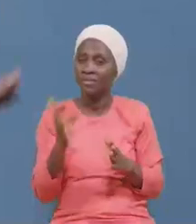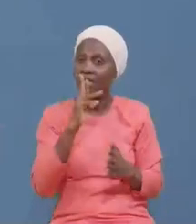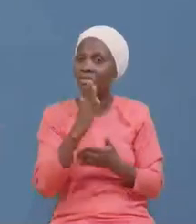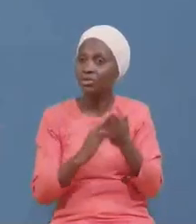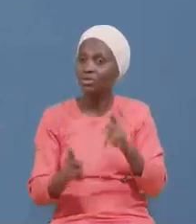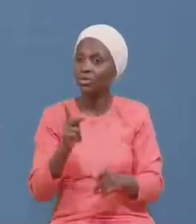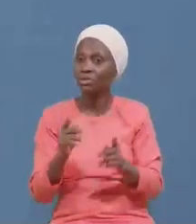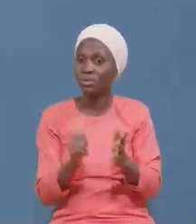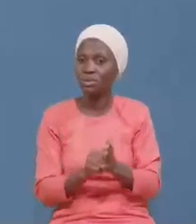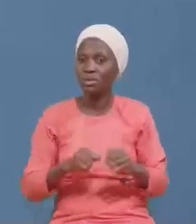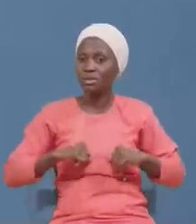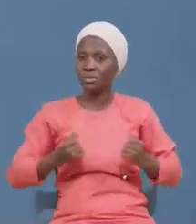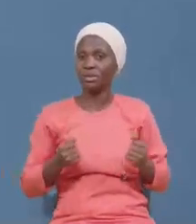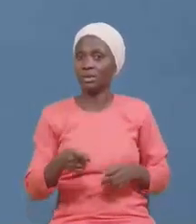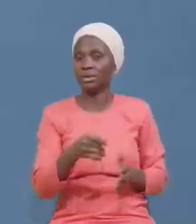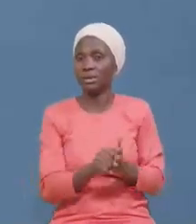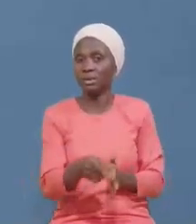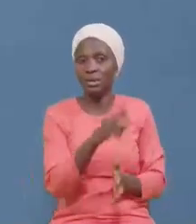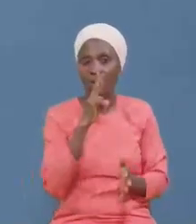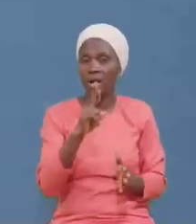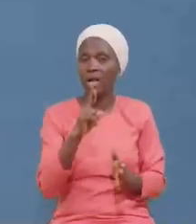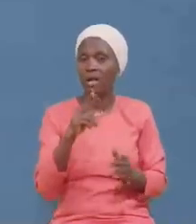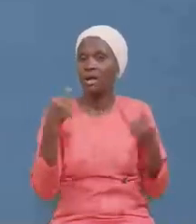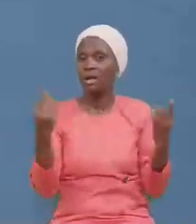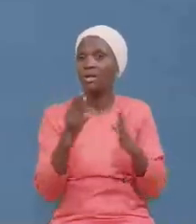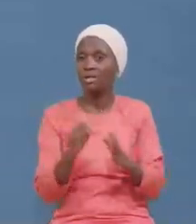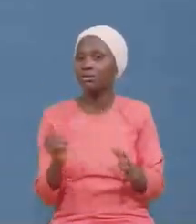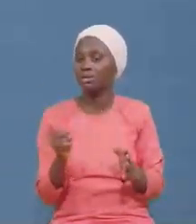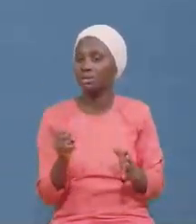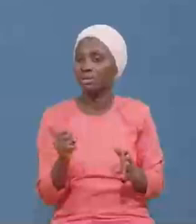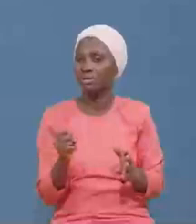Il y a des gens qui refusent de dire qu'ils sont pécheurs.